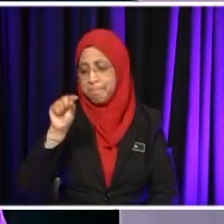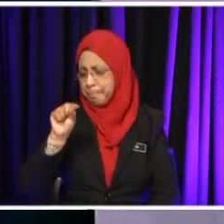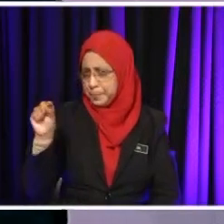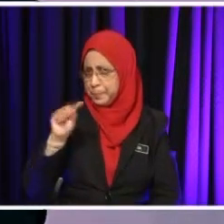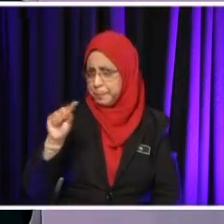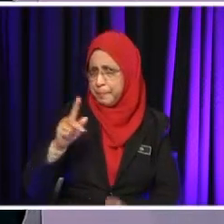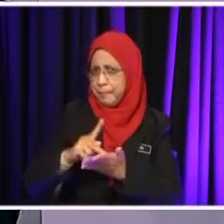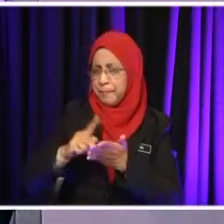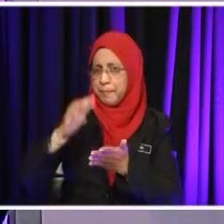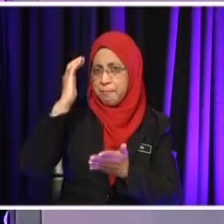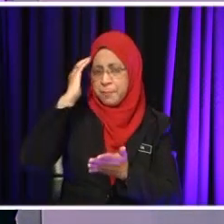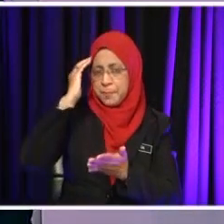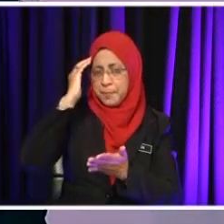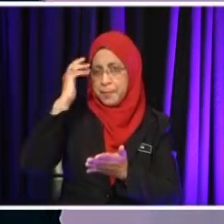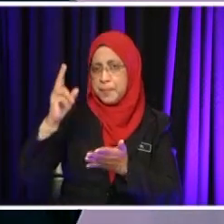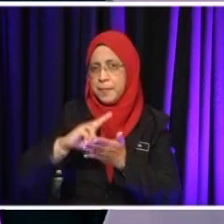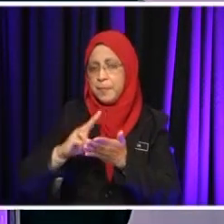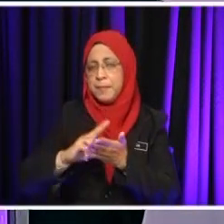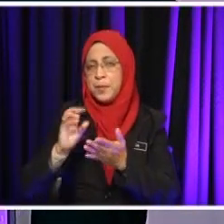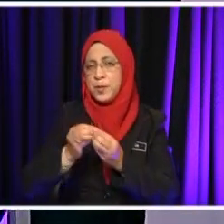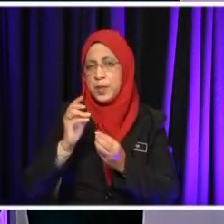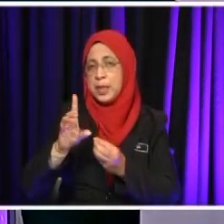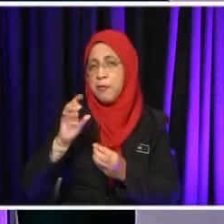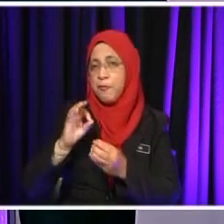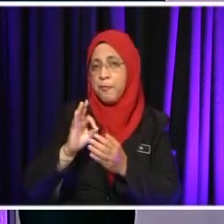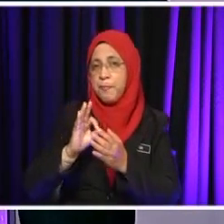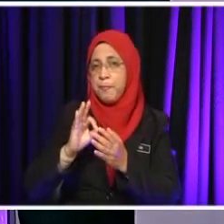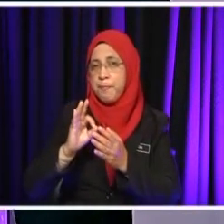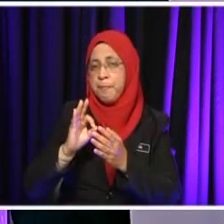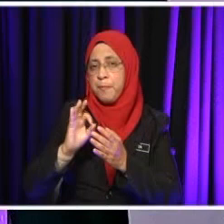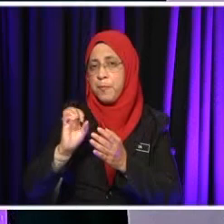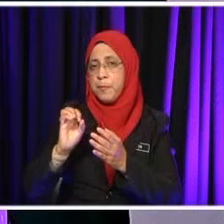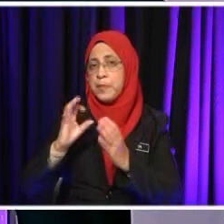dan bacaan untuk yang kedua adalah format DD yaitu